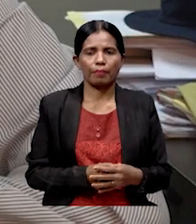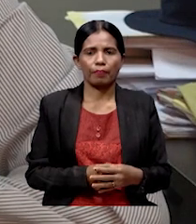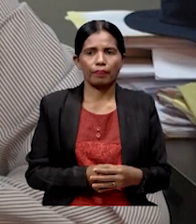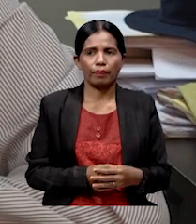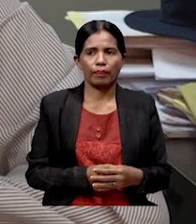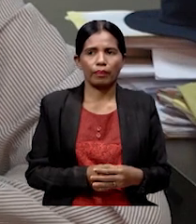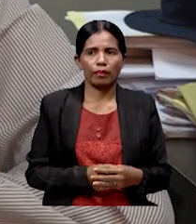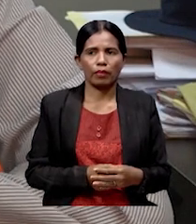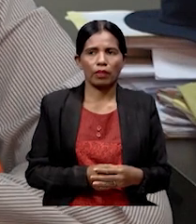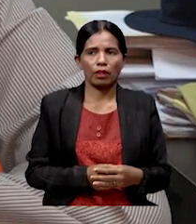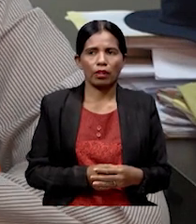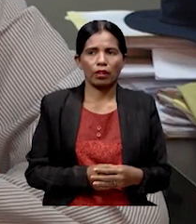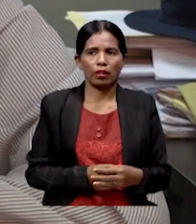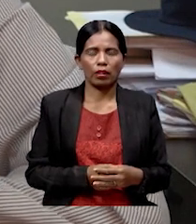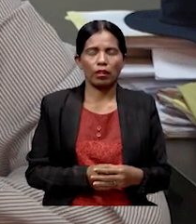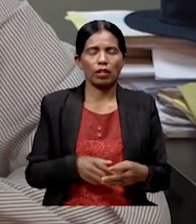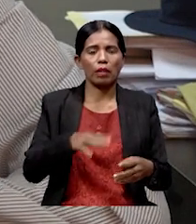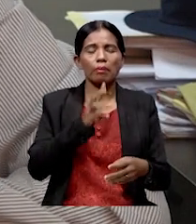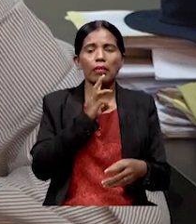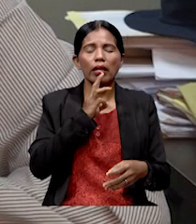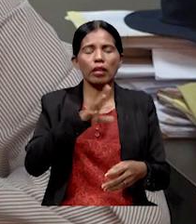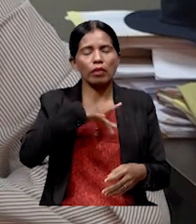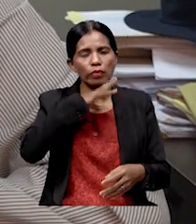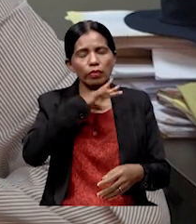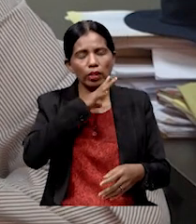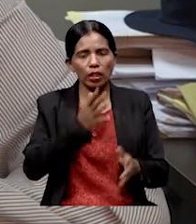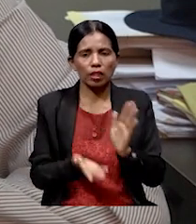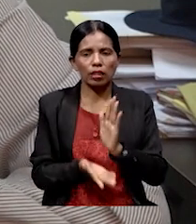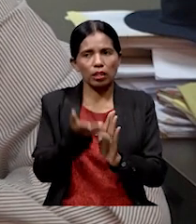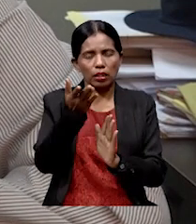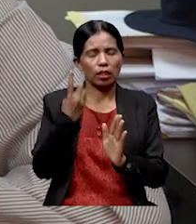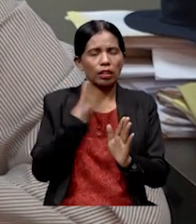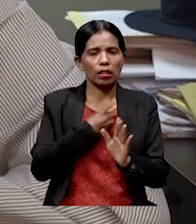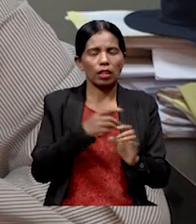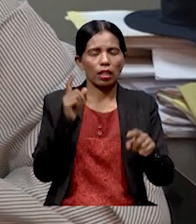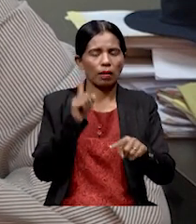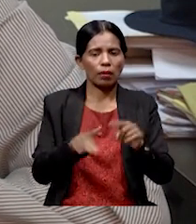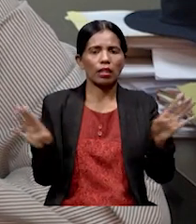inte iu liu ne ni niak fo erne nes ita trata la dia entang